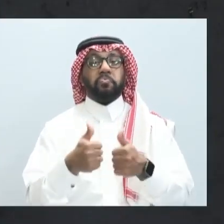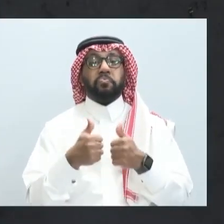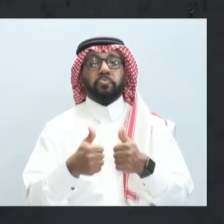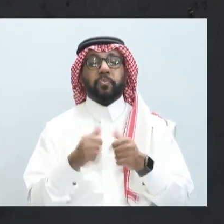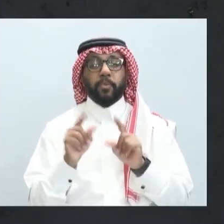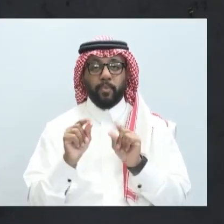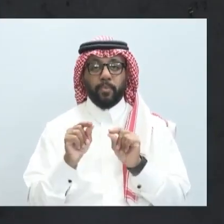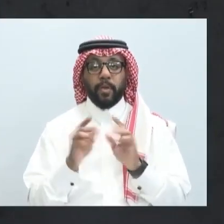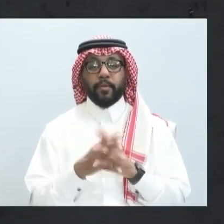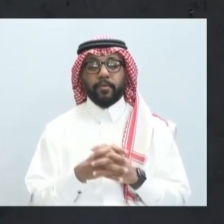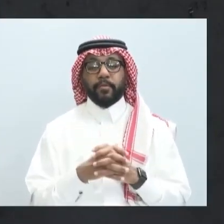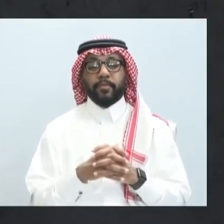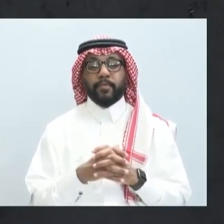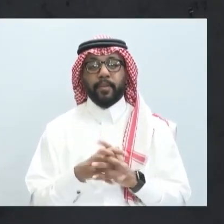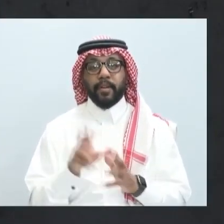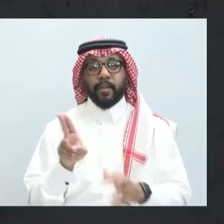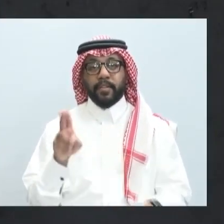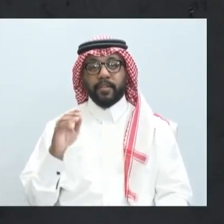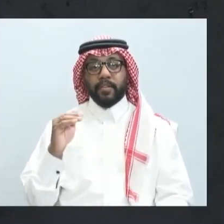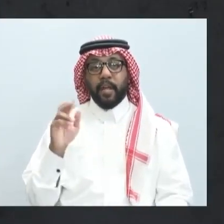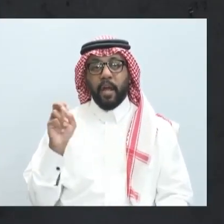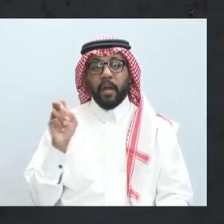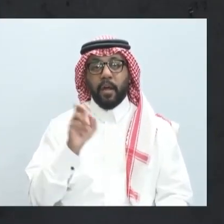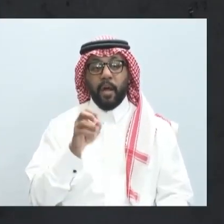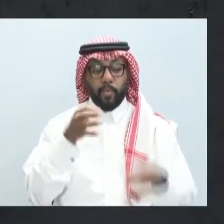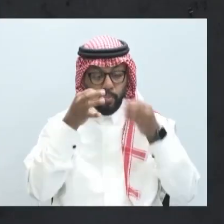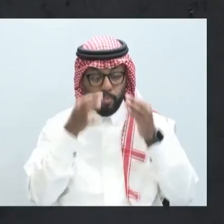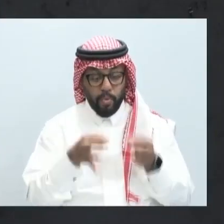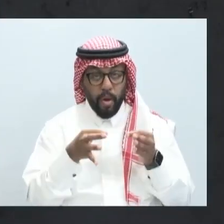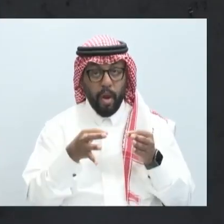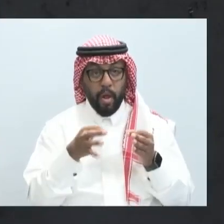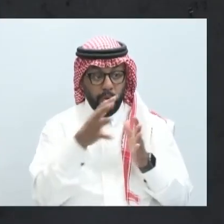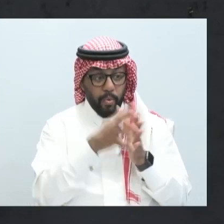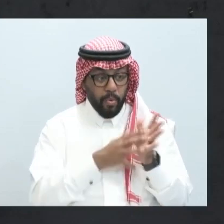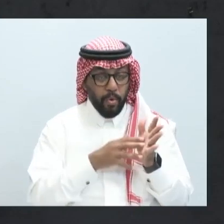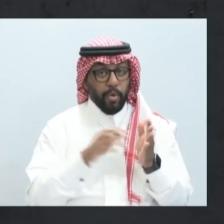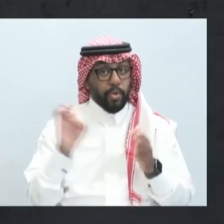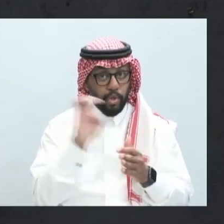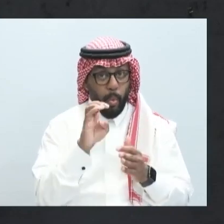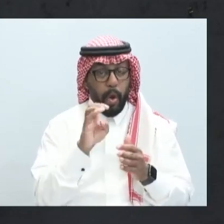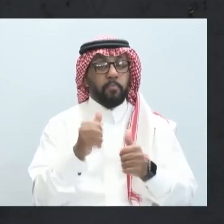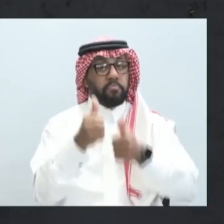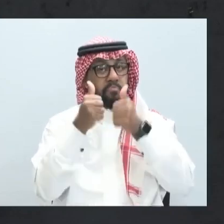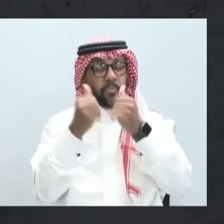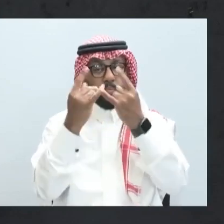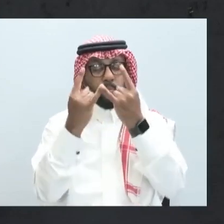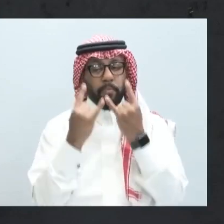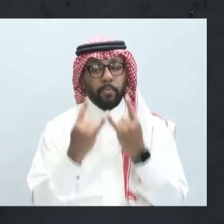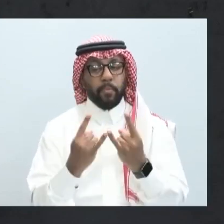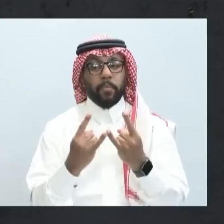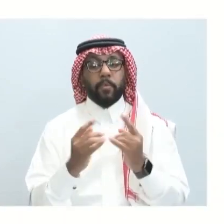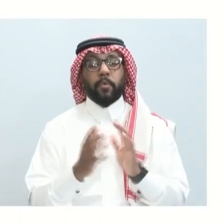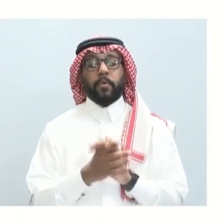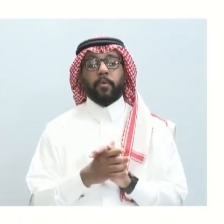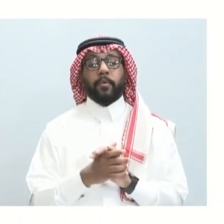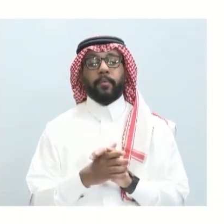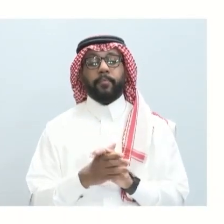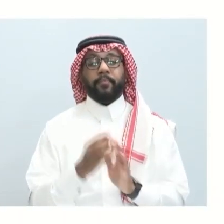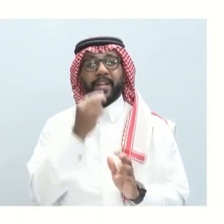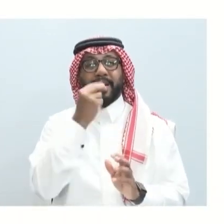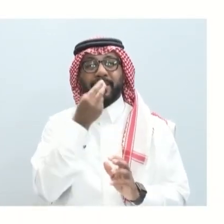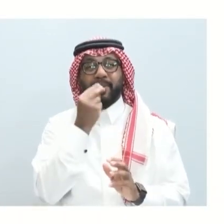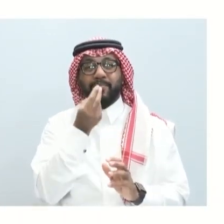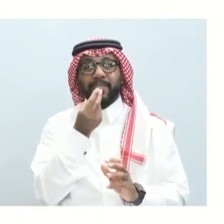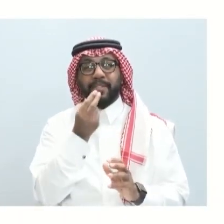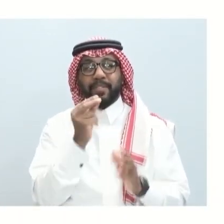اجابتنا صحيحه وبهذا الشكل ماذا نقول مبدعين ان كم عدد التمر الذي تمر